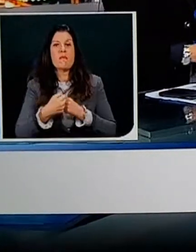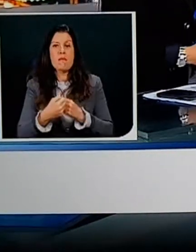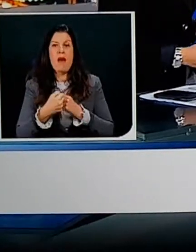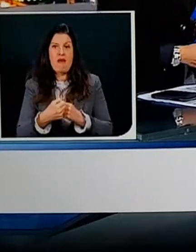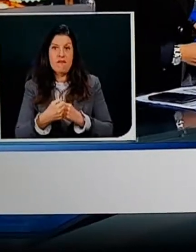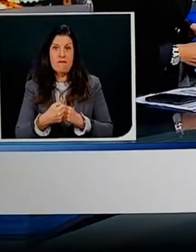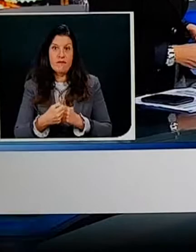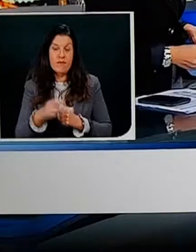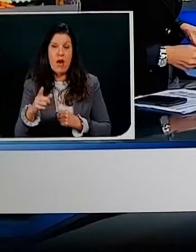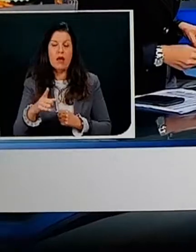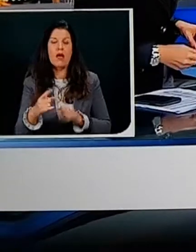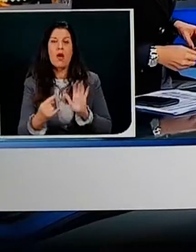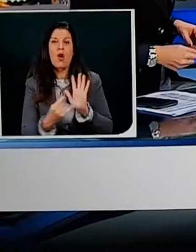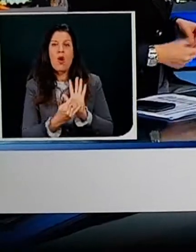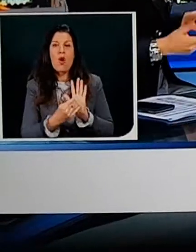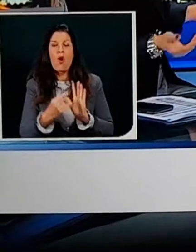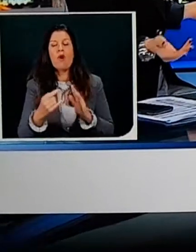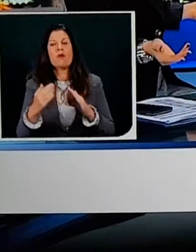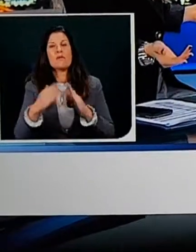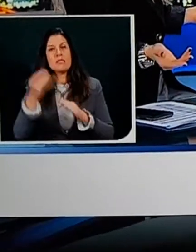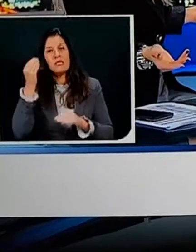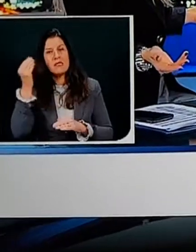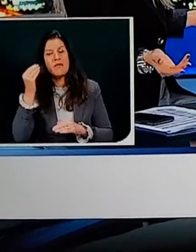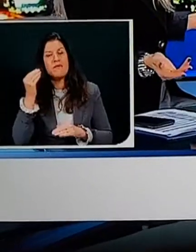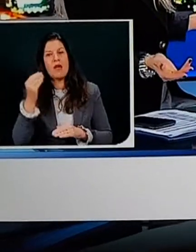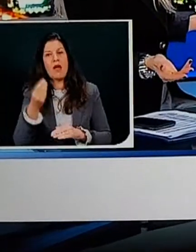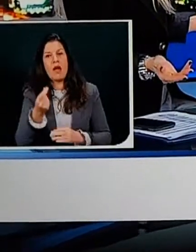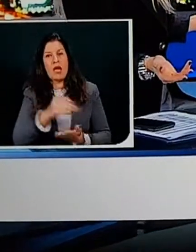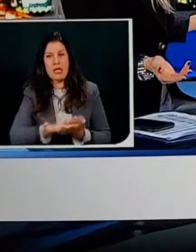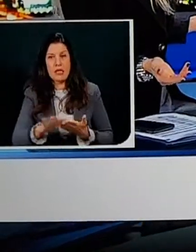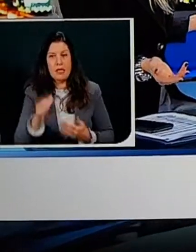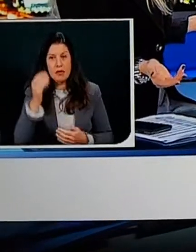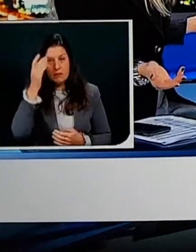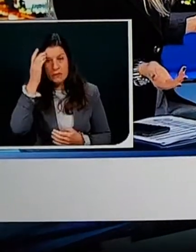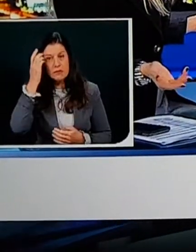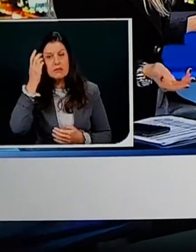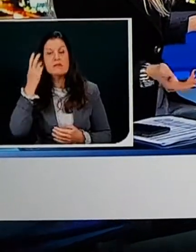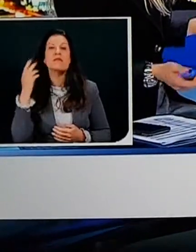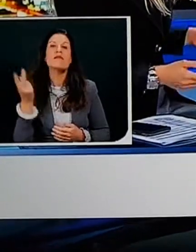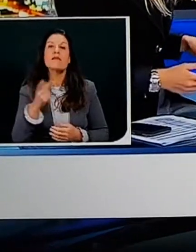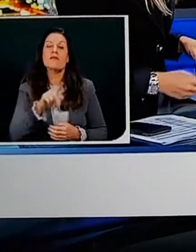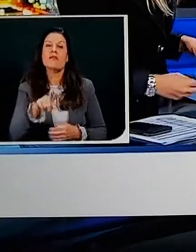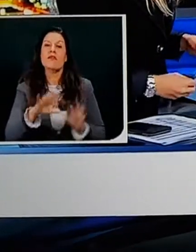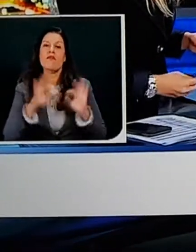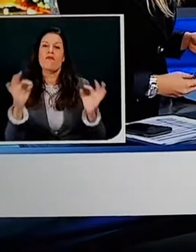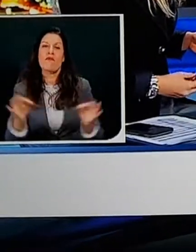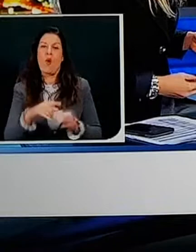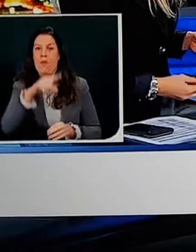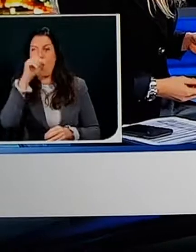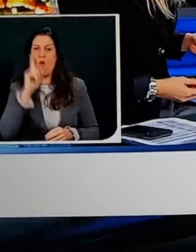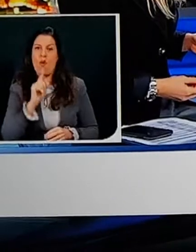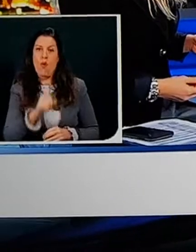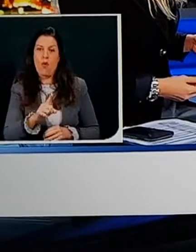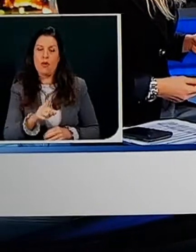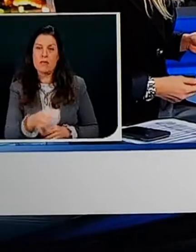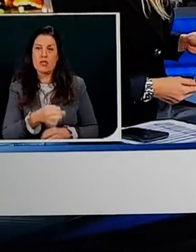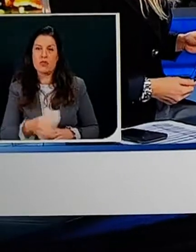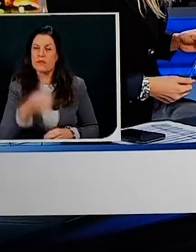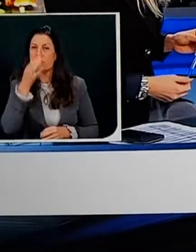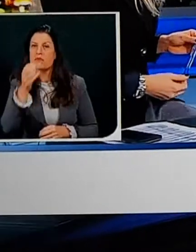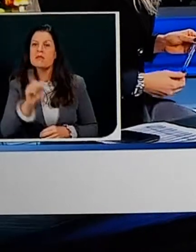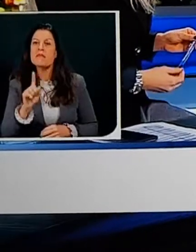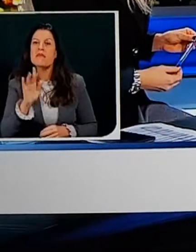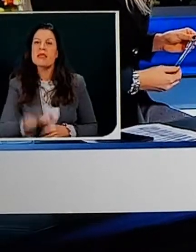ערב טוב לשניכם. ערב טוב. ערב טוב. פורום ועד ההורים היישובים. אז מי מתנגד, פז? אני